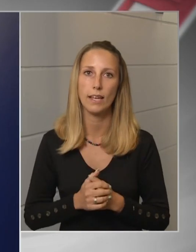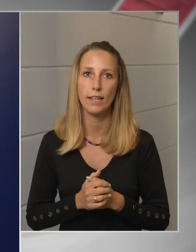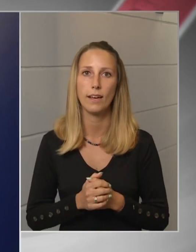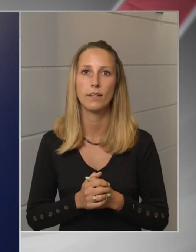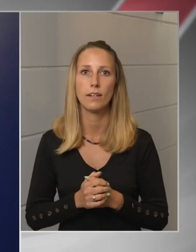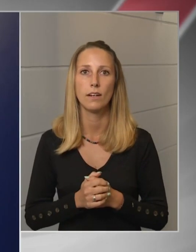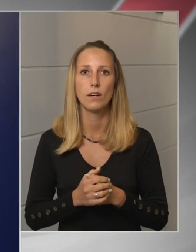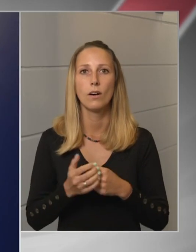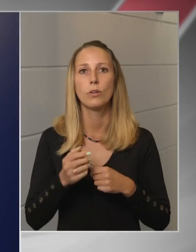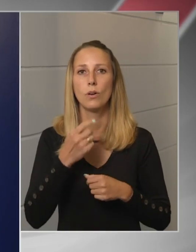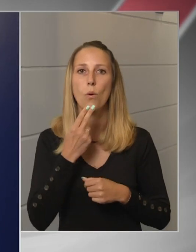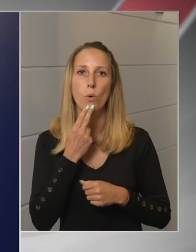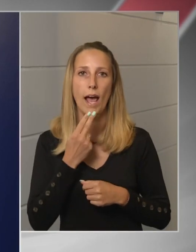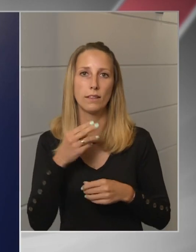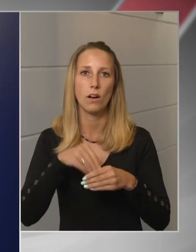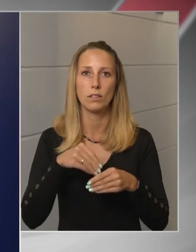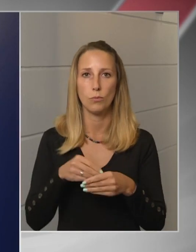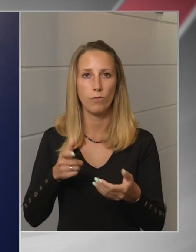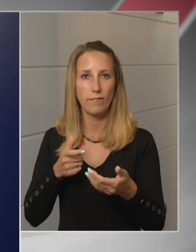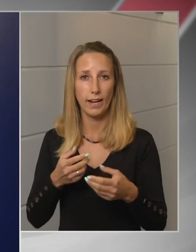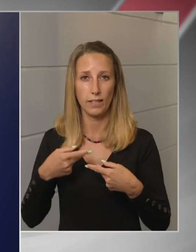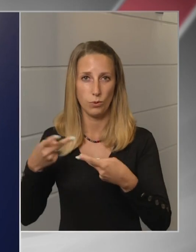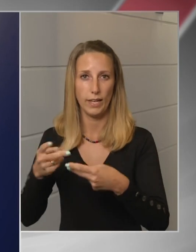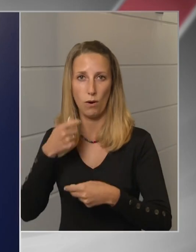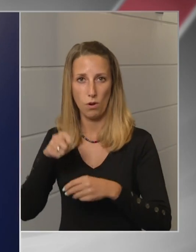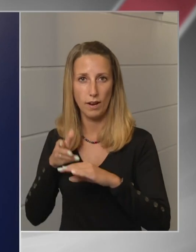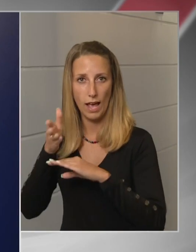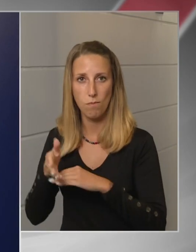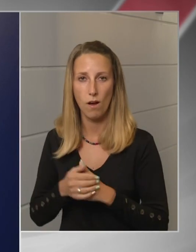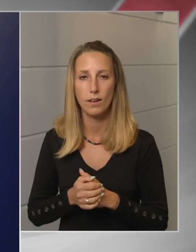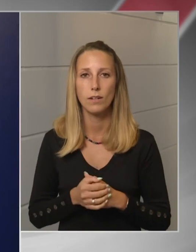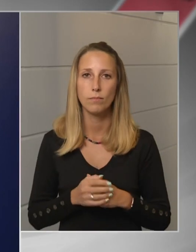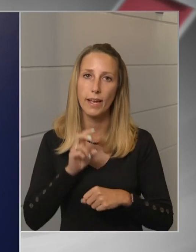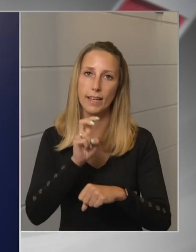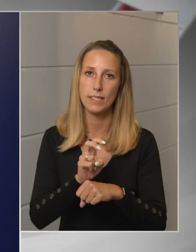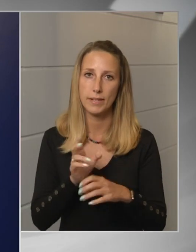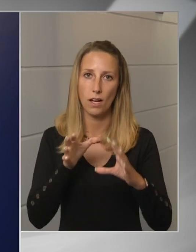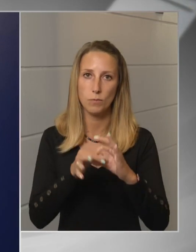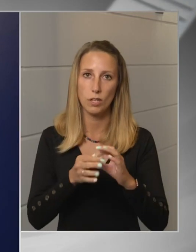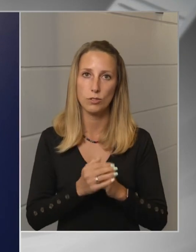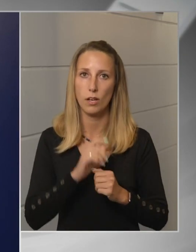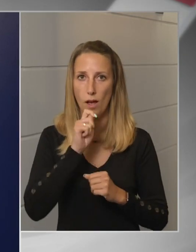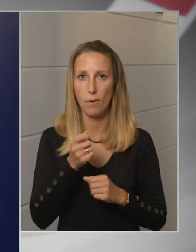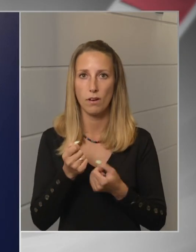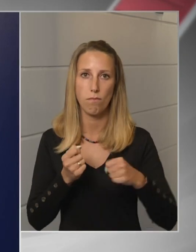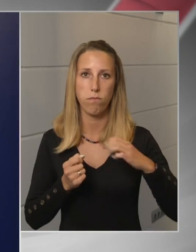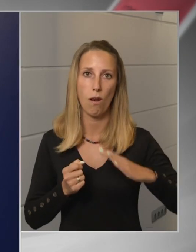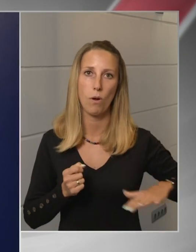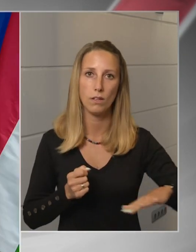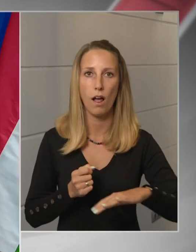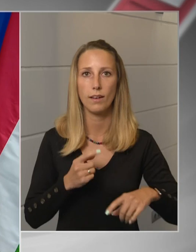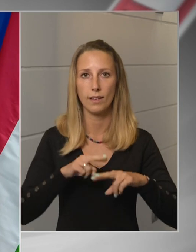szegényített urántartalmú fegyvereket küldenek Ukrajnába. Megjegyzenő még ezzel kapcsolatosan, hogy ugye a magyar baloldal